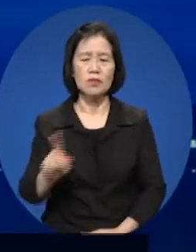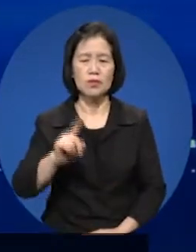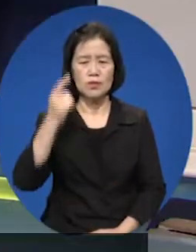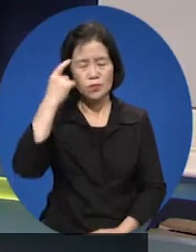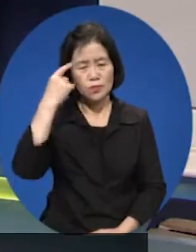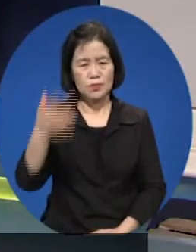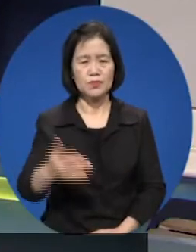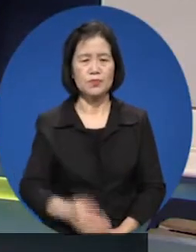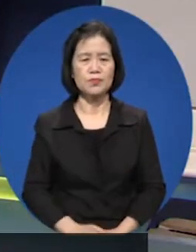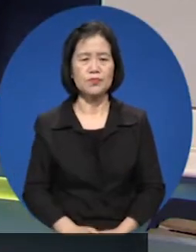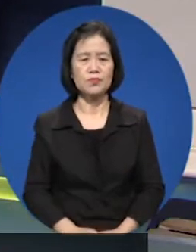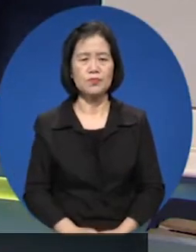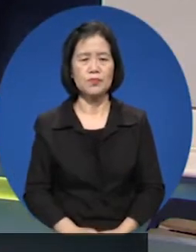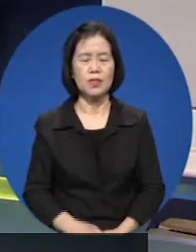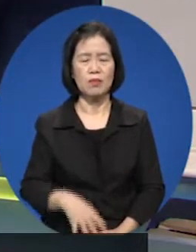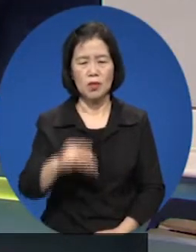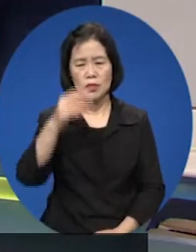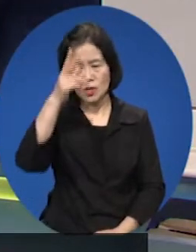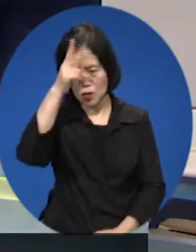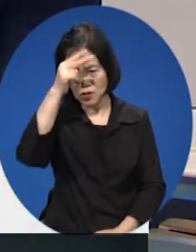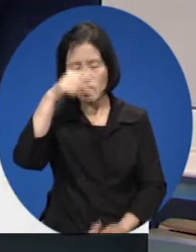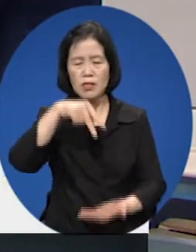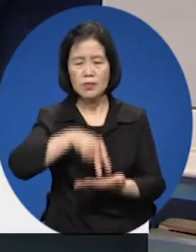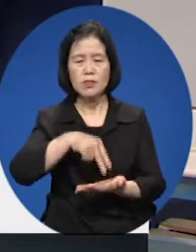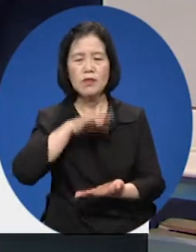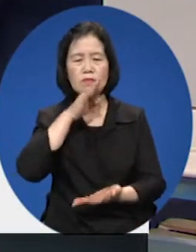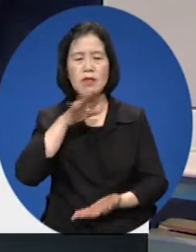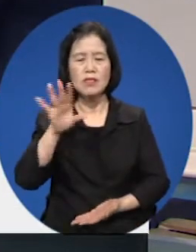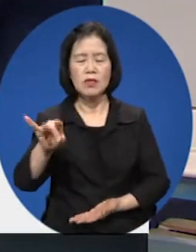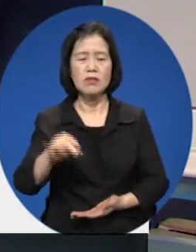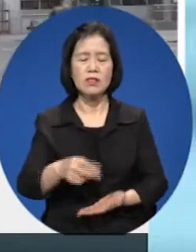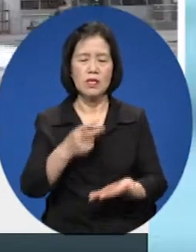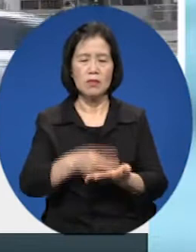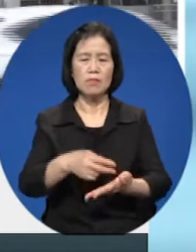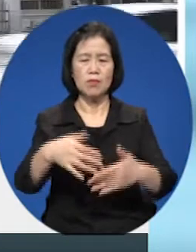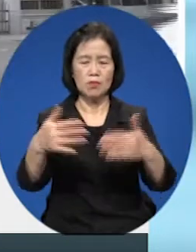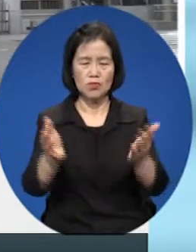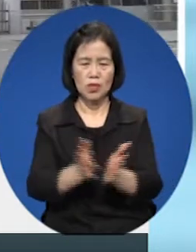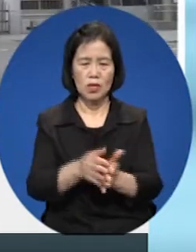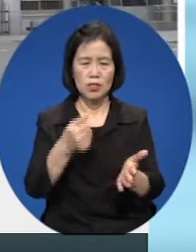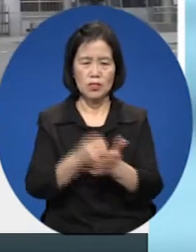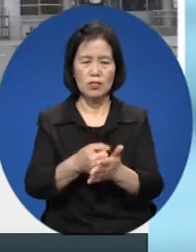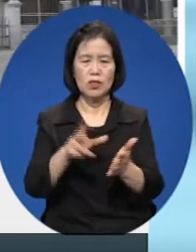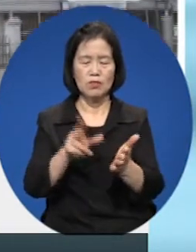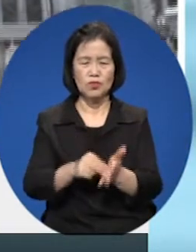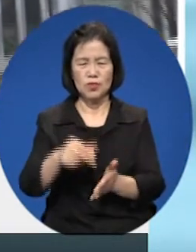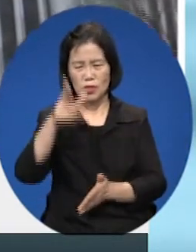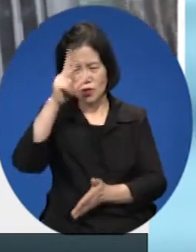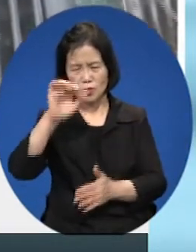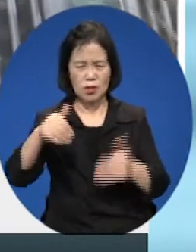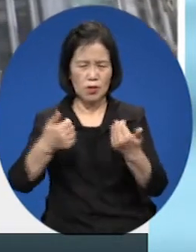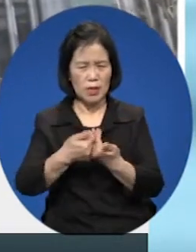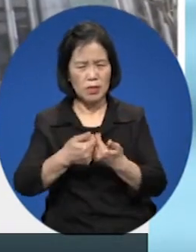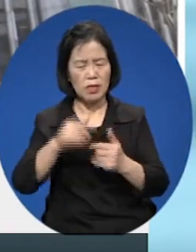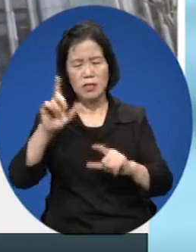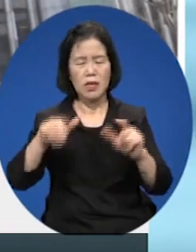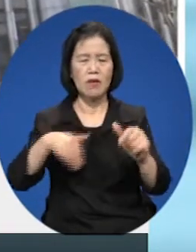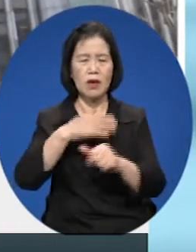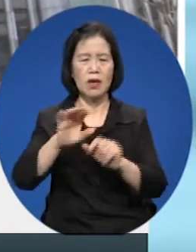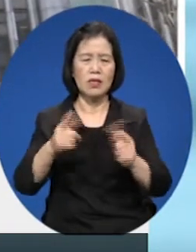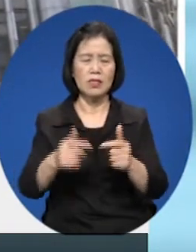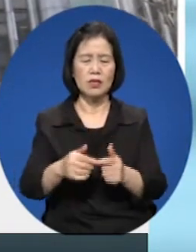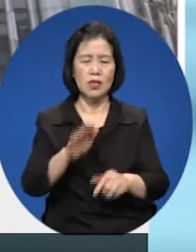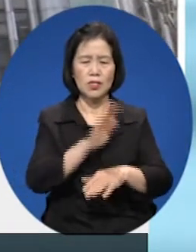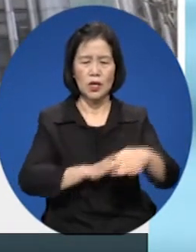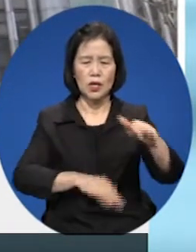되니까 뭐 일단 경찰에서 그렇게 나올 수 있겠죠 그러나 입법부가 결정한 문제를 경찰이 뭐 반대와 내릴 수 있는 상황은 아니라고 봐요 입법부가 여야